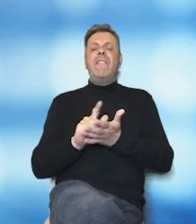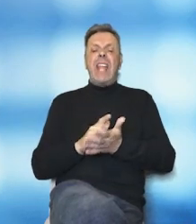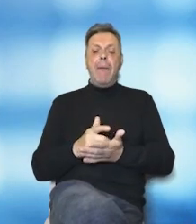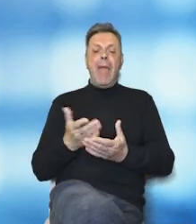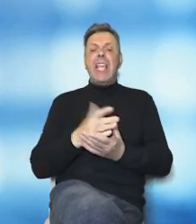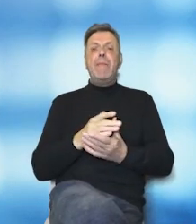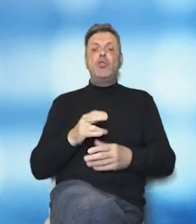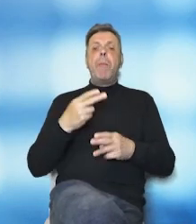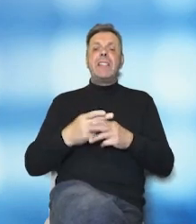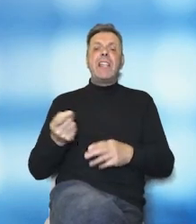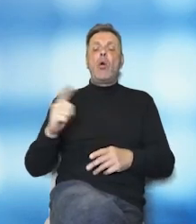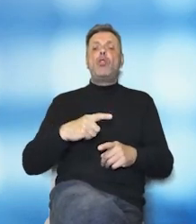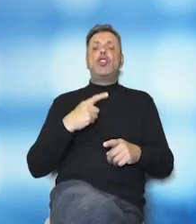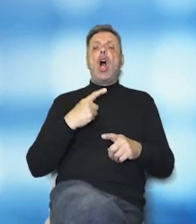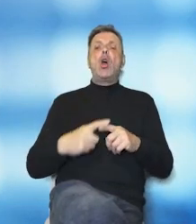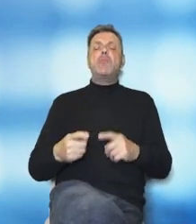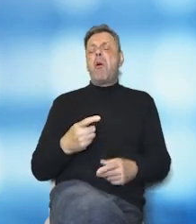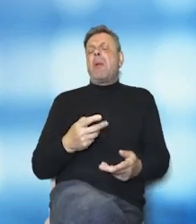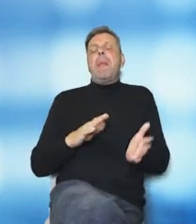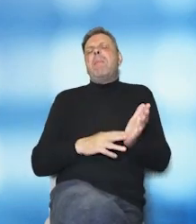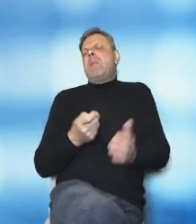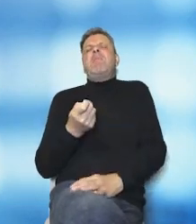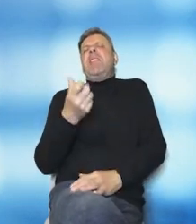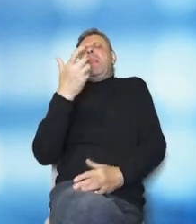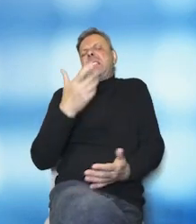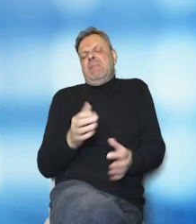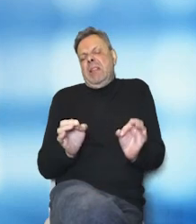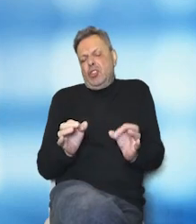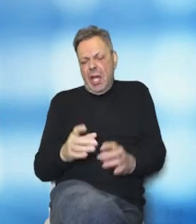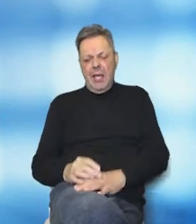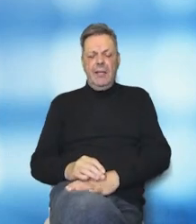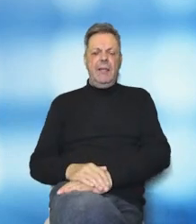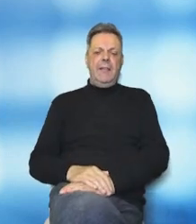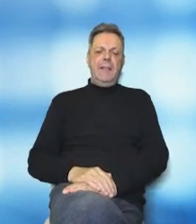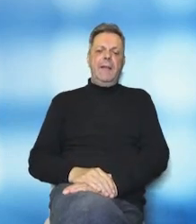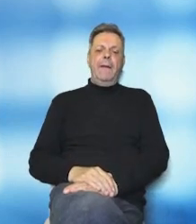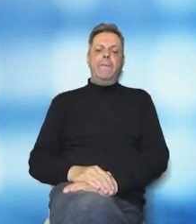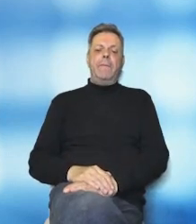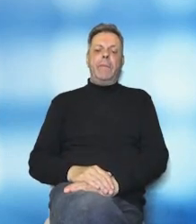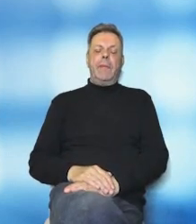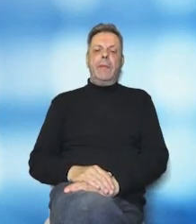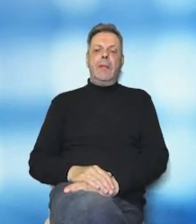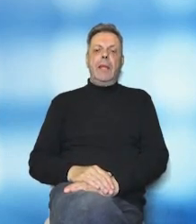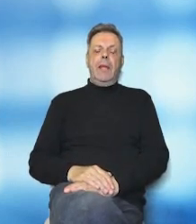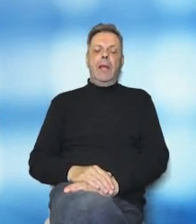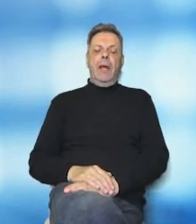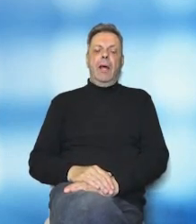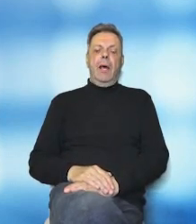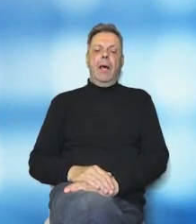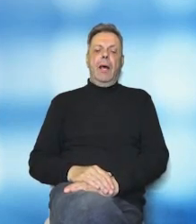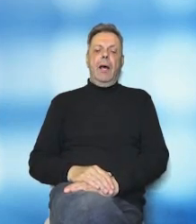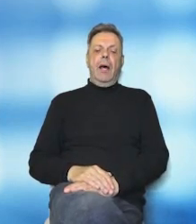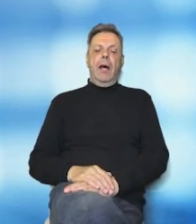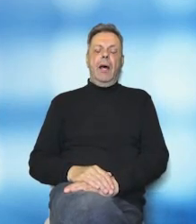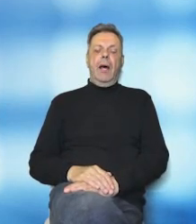pacijenta koji je došao radi neke sitnice, nazovimo to tako, iako se liječniku ne ide zbog sitnice, bar pretpostavljam,